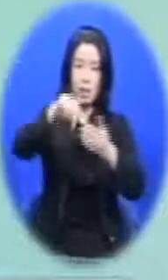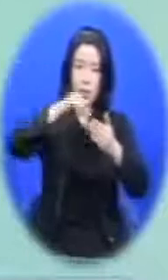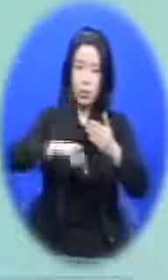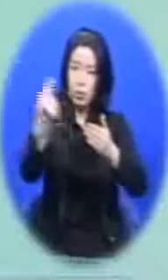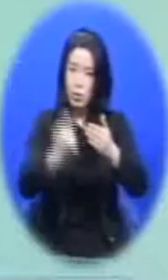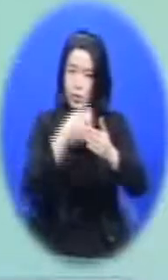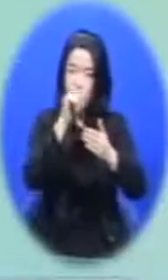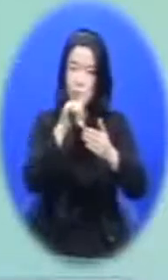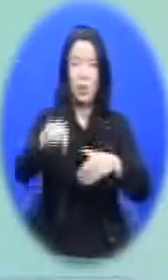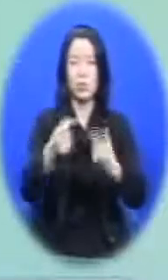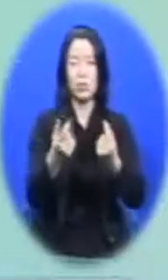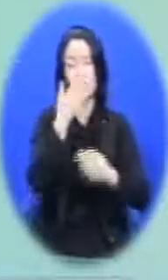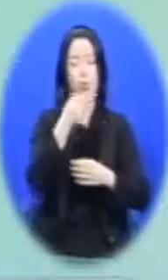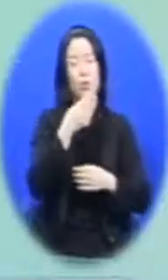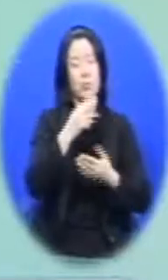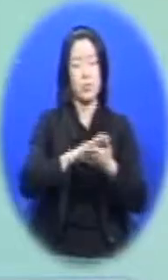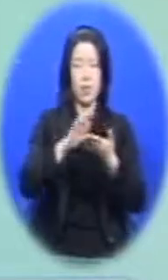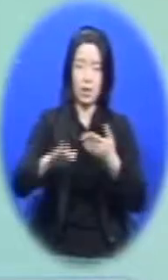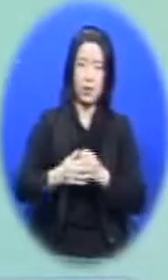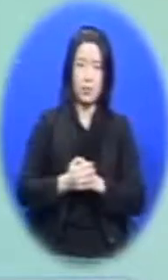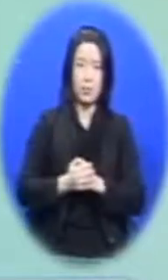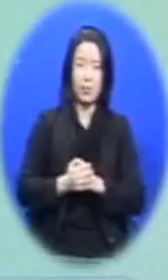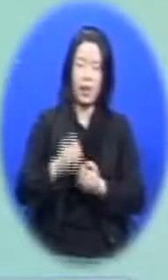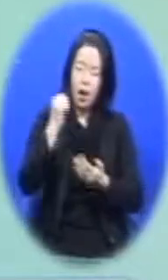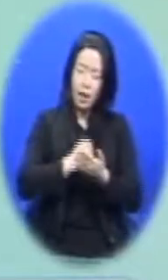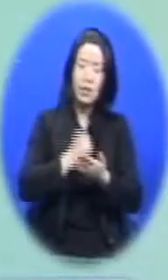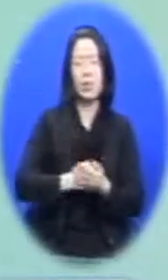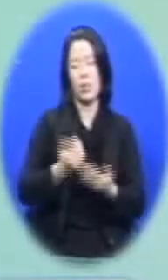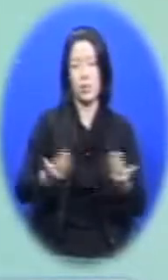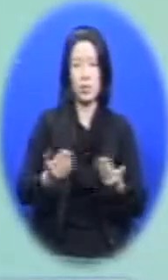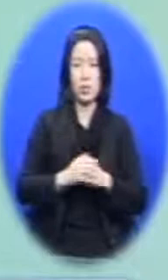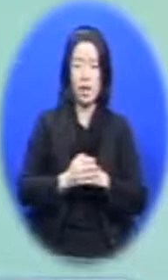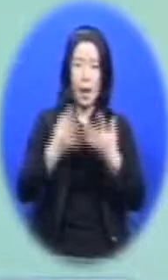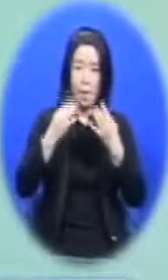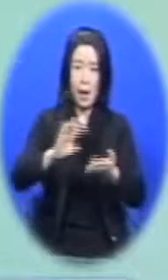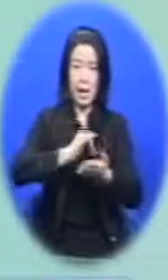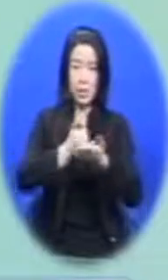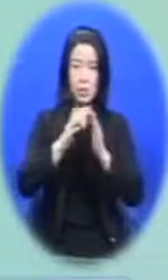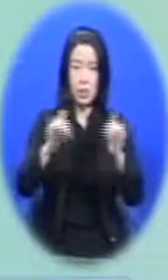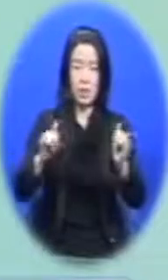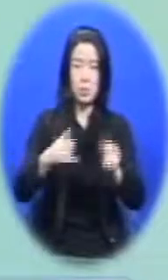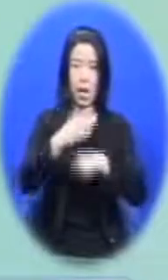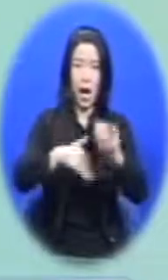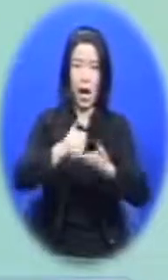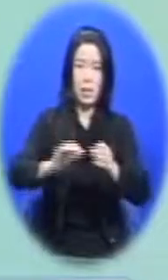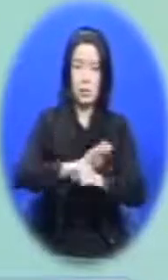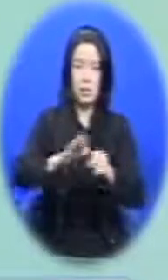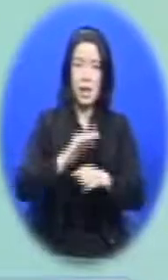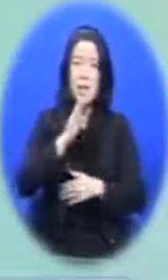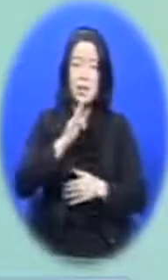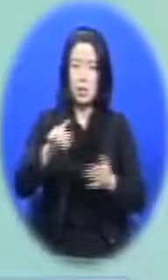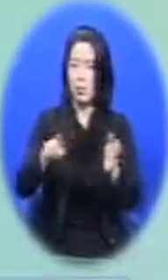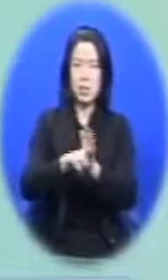있으면 그럴 수가 없는 거거든요. 안타까운 거죠. 많은 그리스도인들이 하나님의 사랑을 실제로는